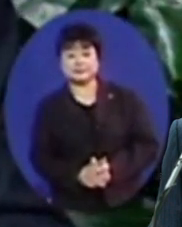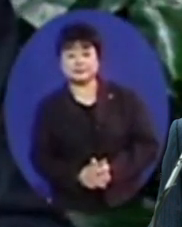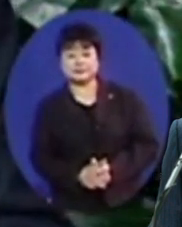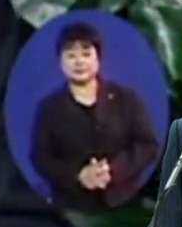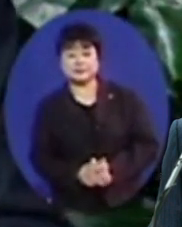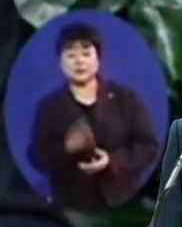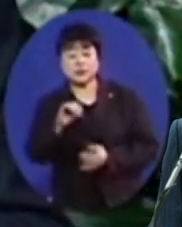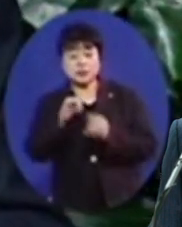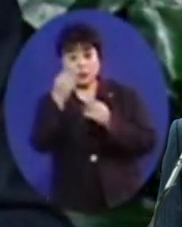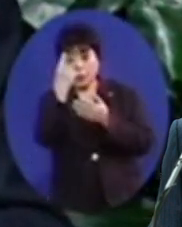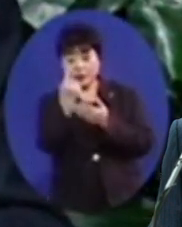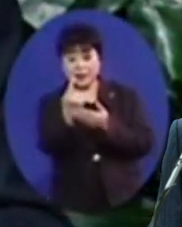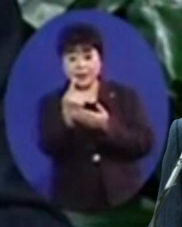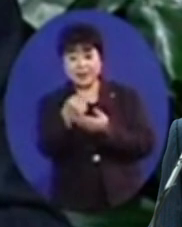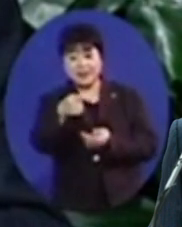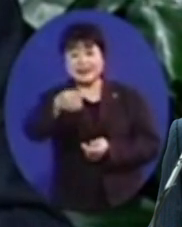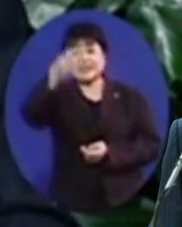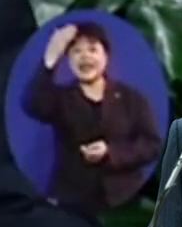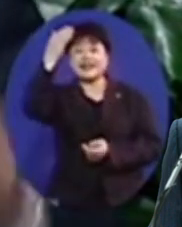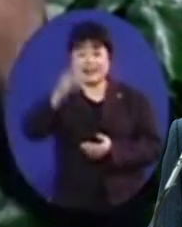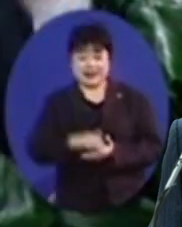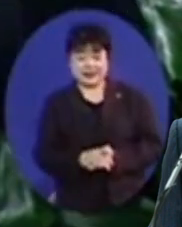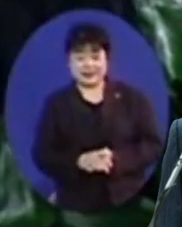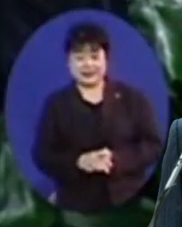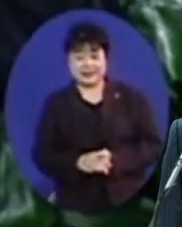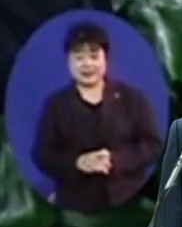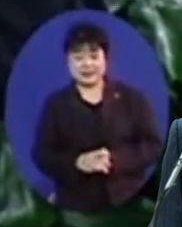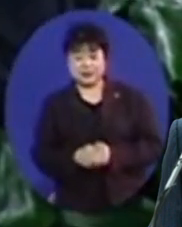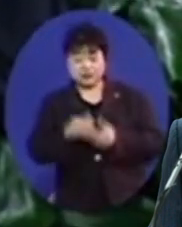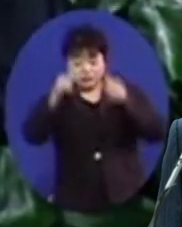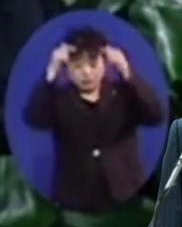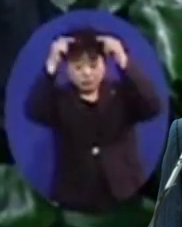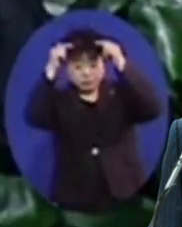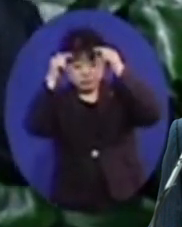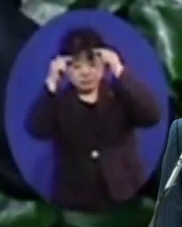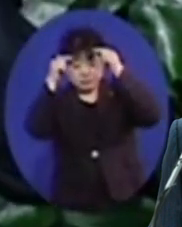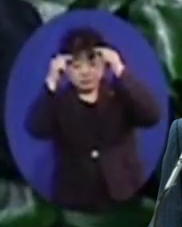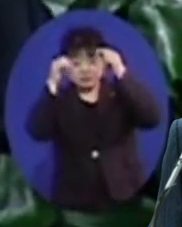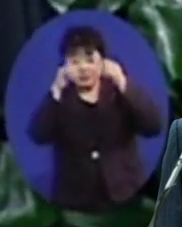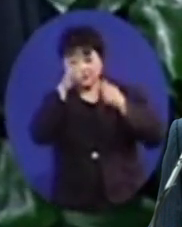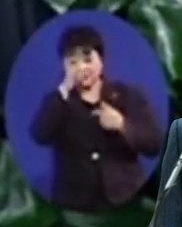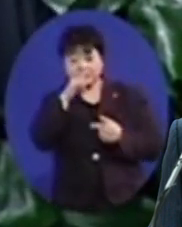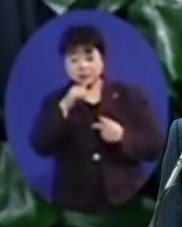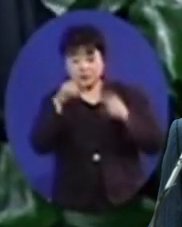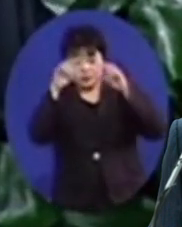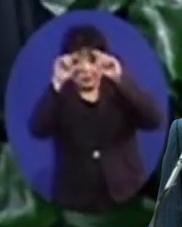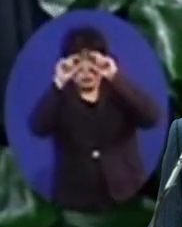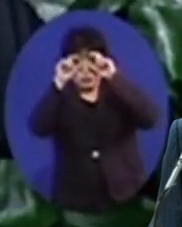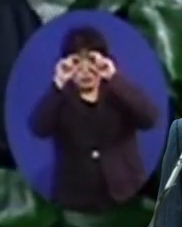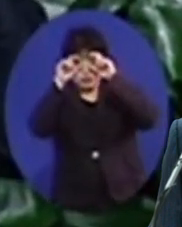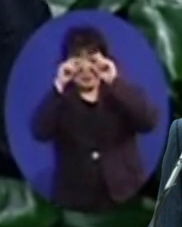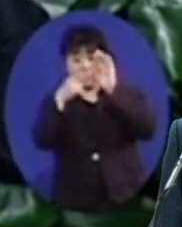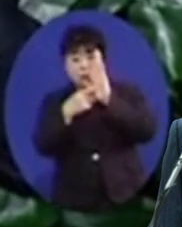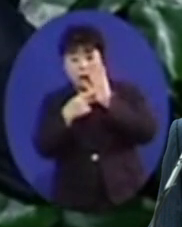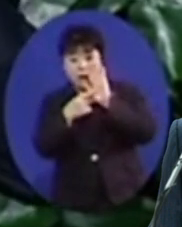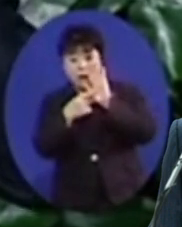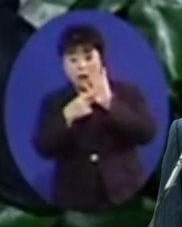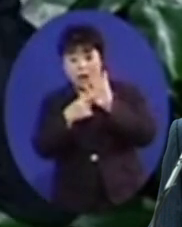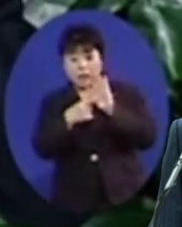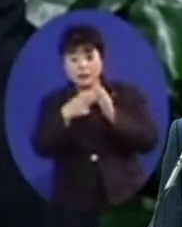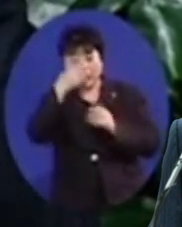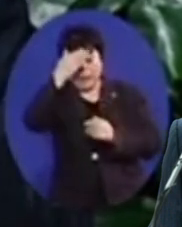블레셋 사람이 오는데 옛날에는 여러분 이 투구를 쓰면은 눈만 딱 나옵니다. 다